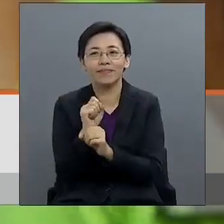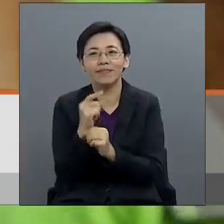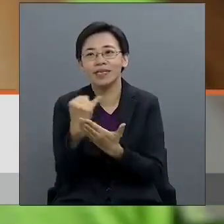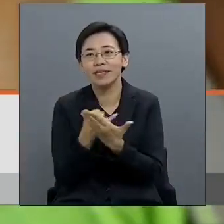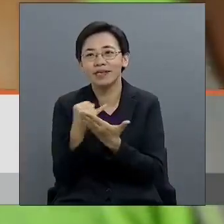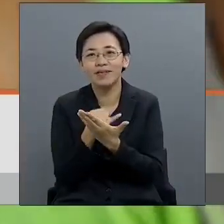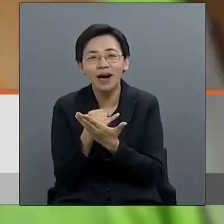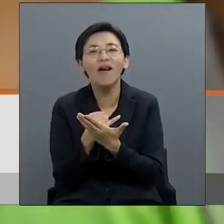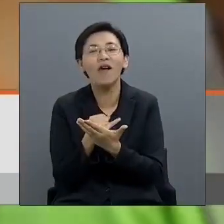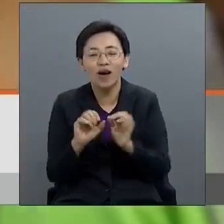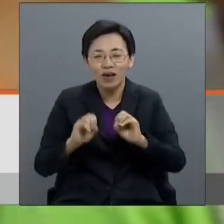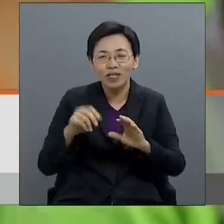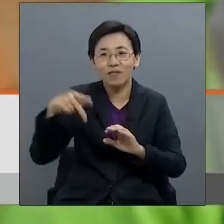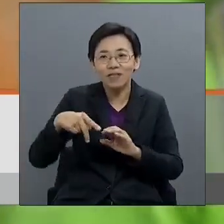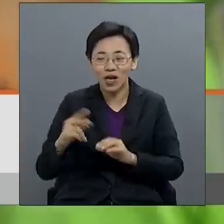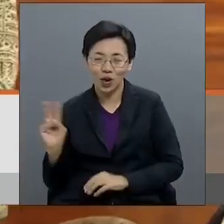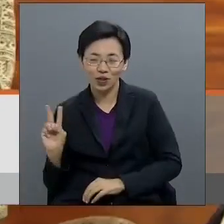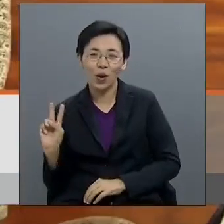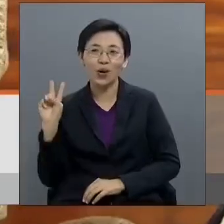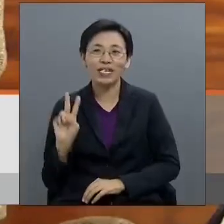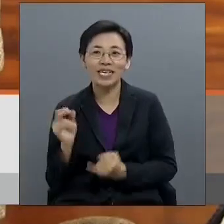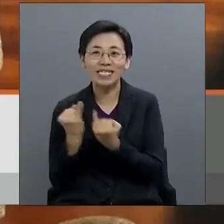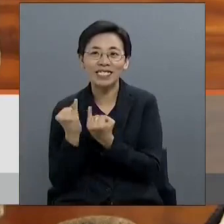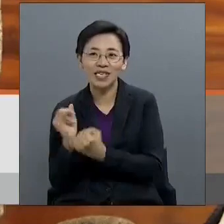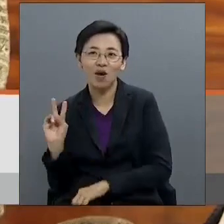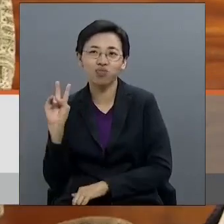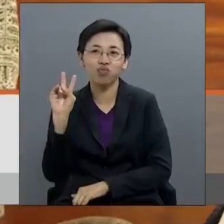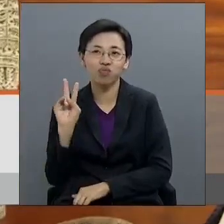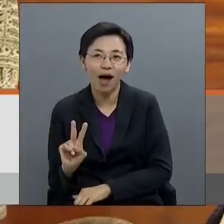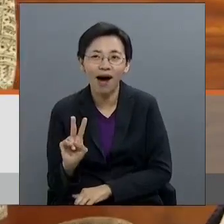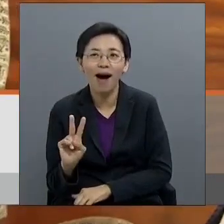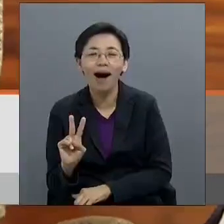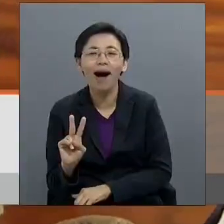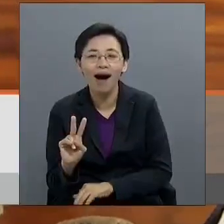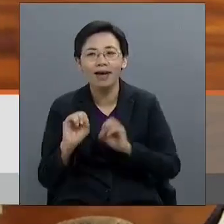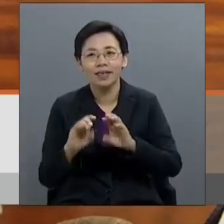พิเศษที่สองศิลปินเพื่อนสนิทมาในนามบ้านศิลปะสุภกนิษฐ์